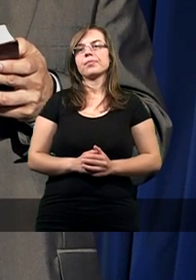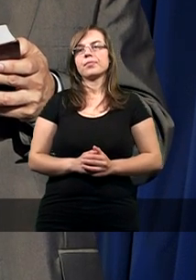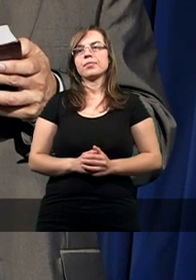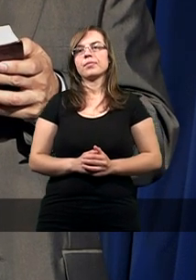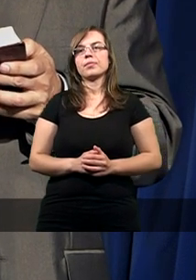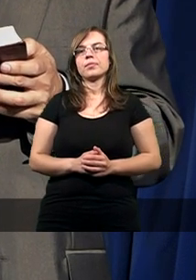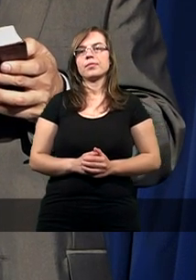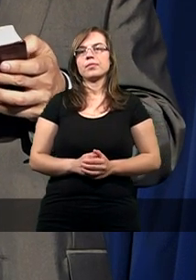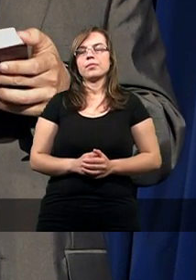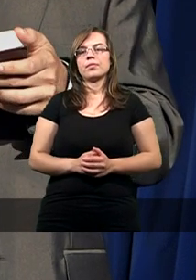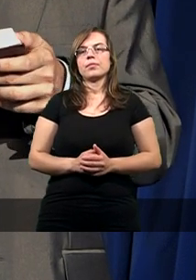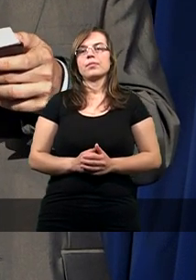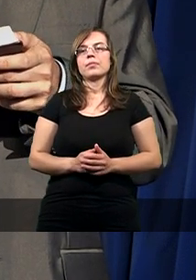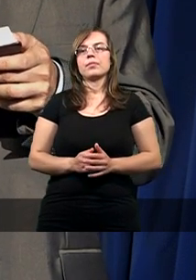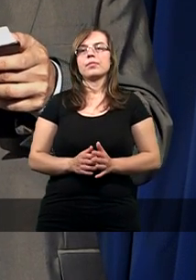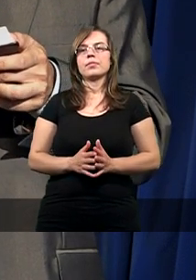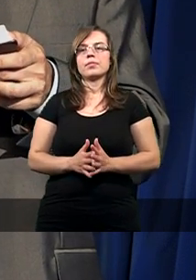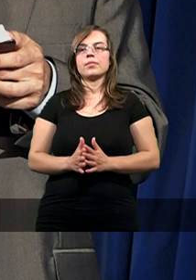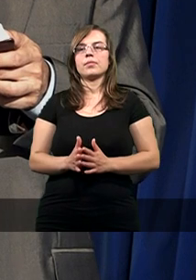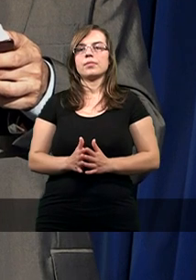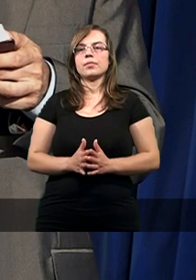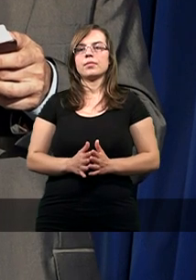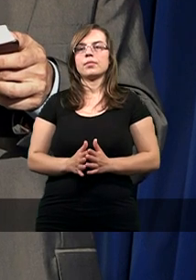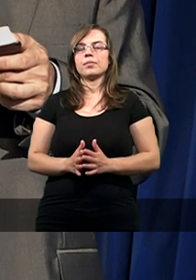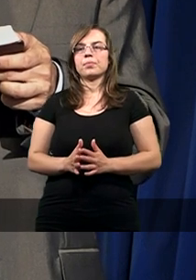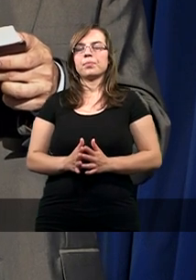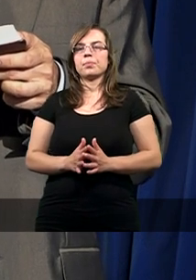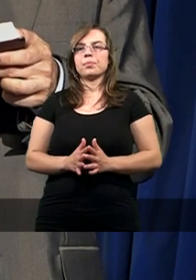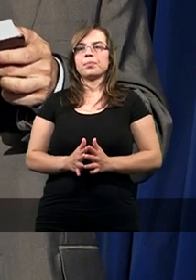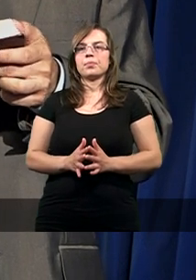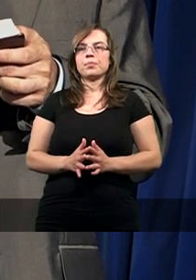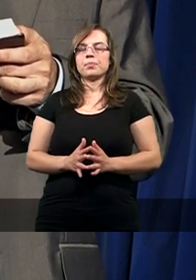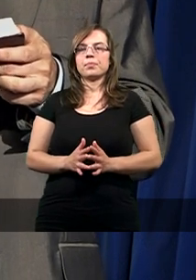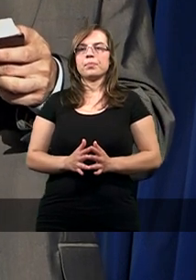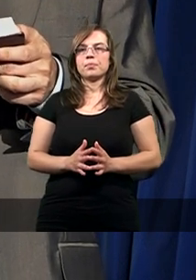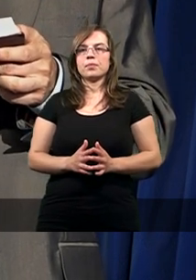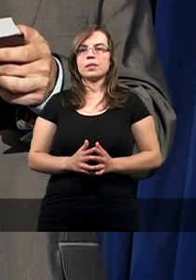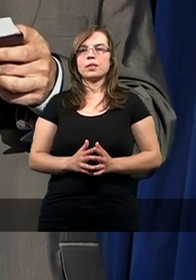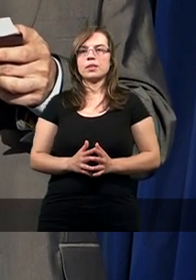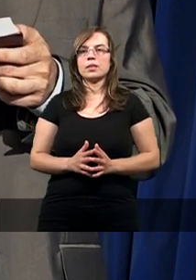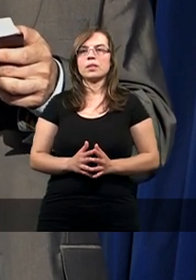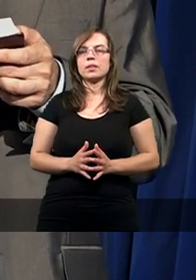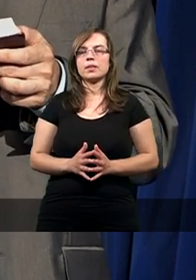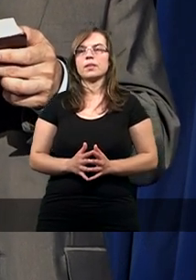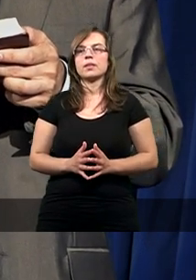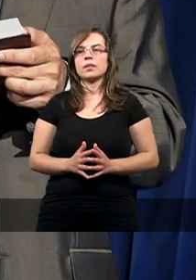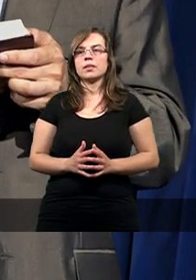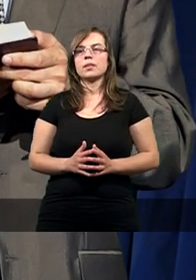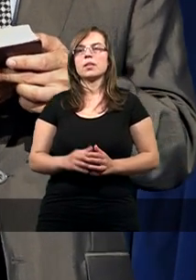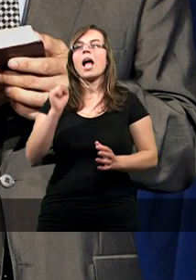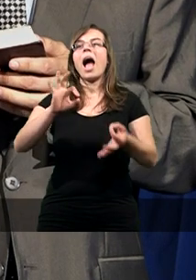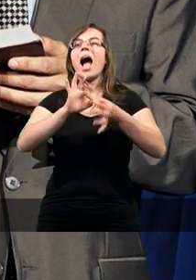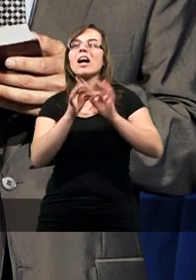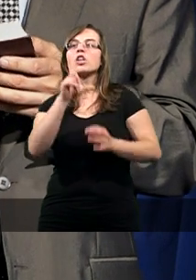her house. And she said, and she had a sister called Mary, which also sat at the feet of Jesus and heard his